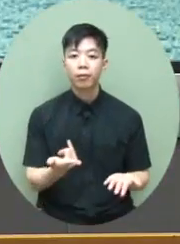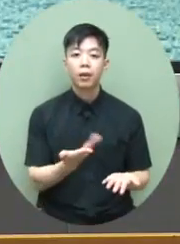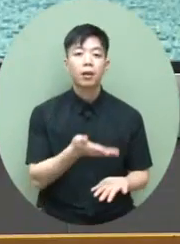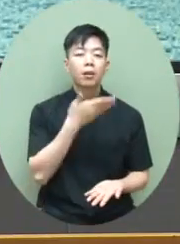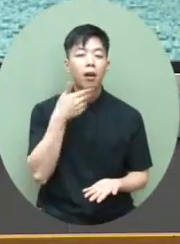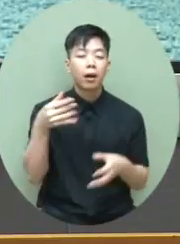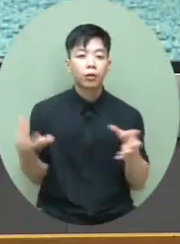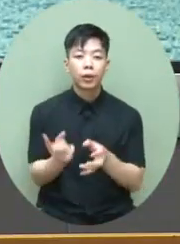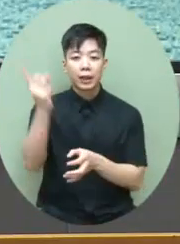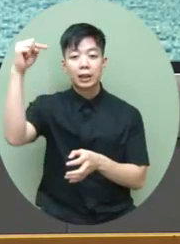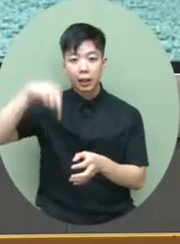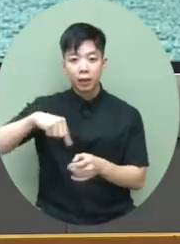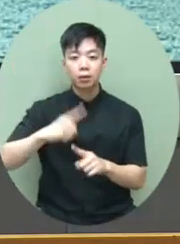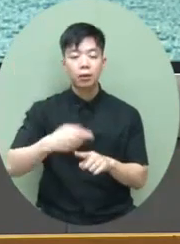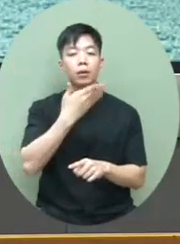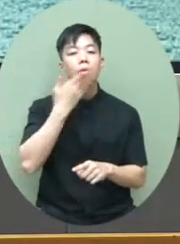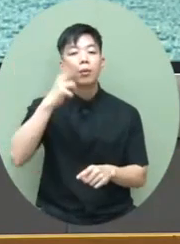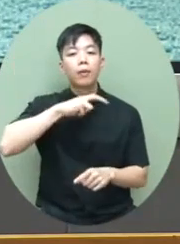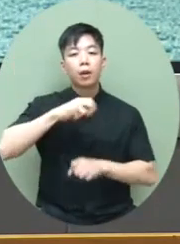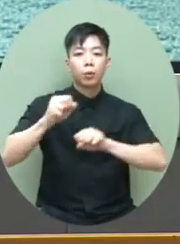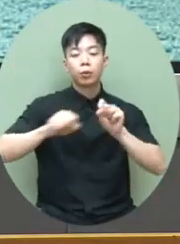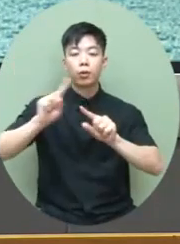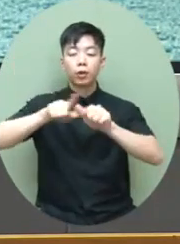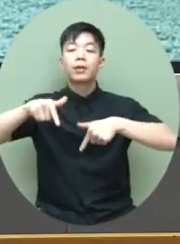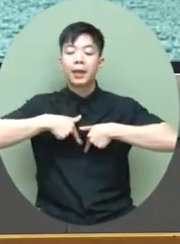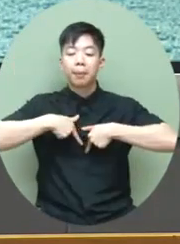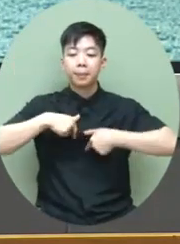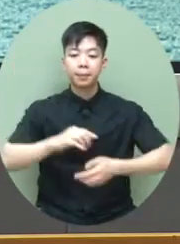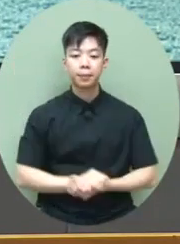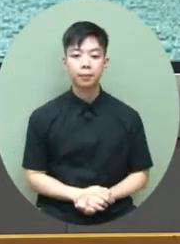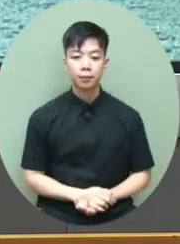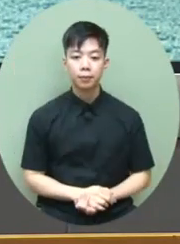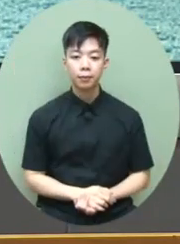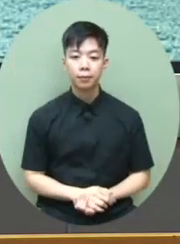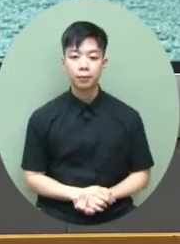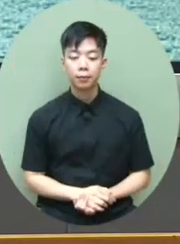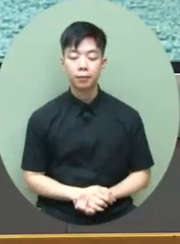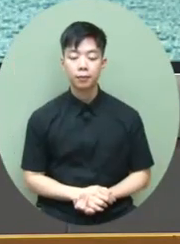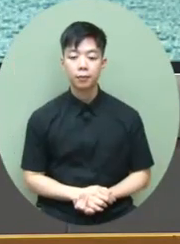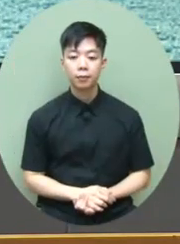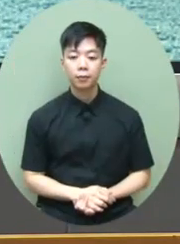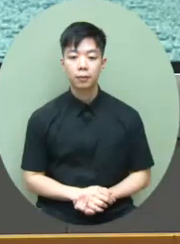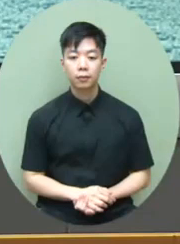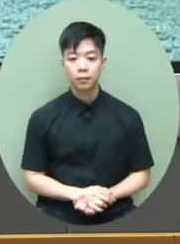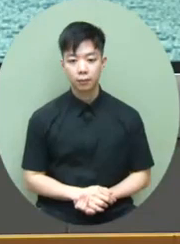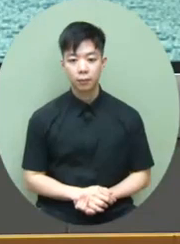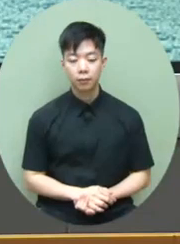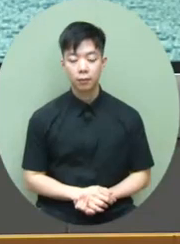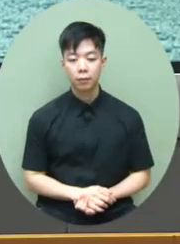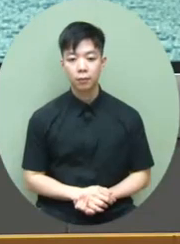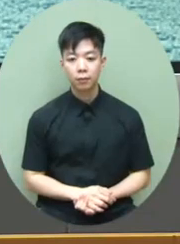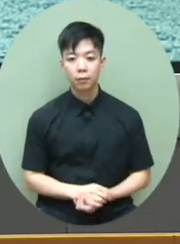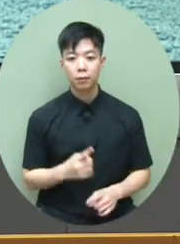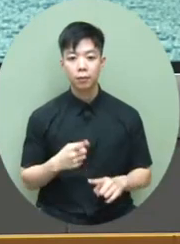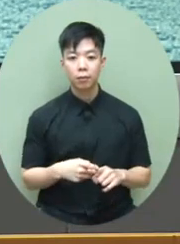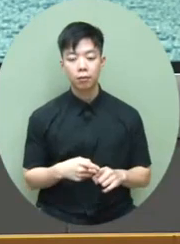都係即係個聖雅各嗰個福群會雅聚天地都係一個日間活動中心啦。咁因為佢通常都係成